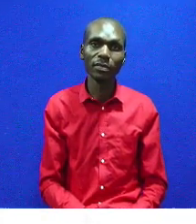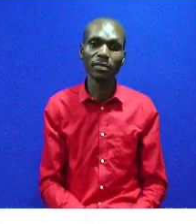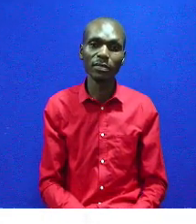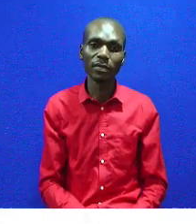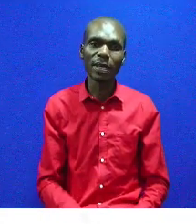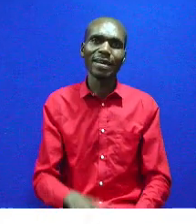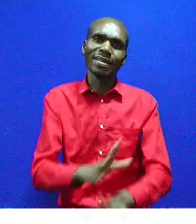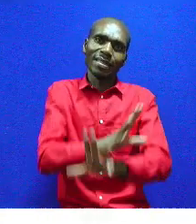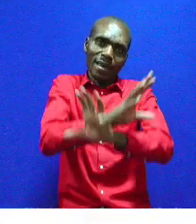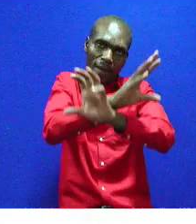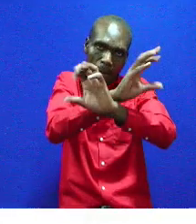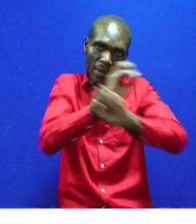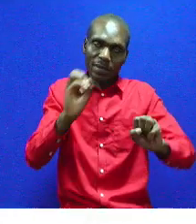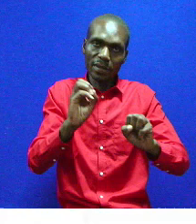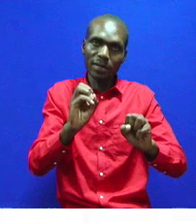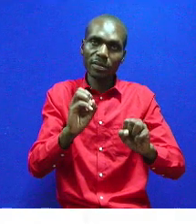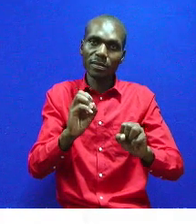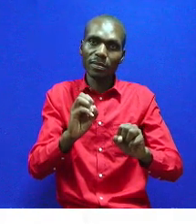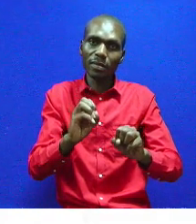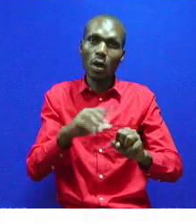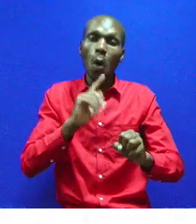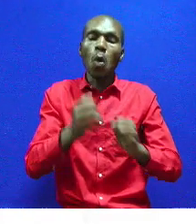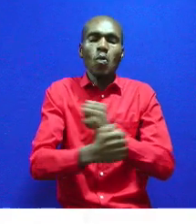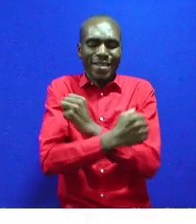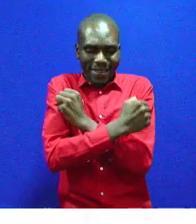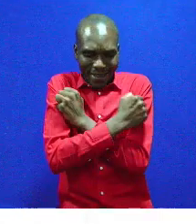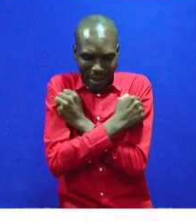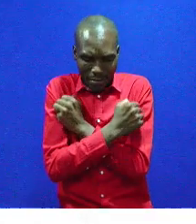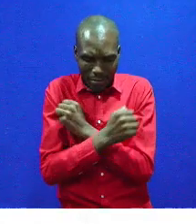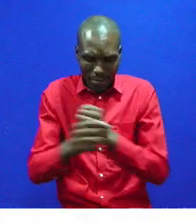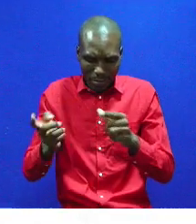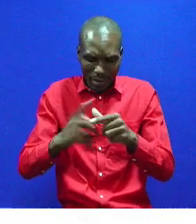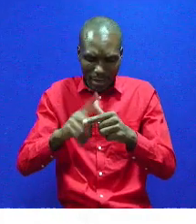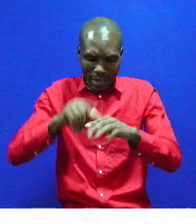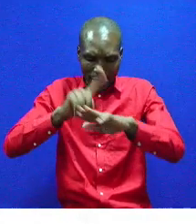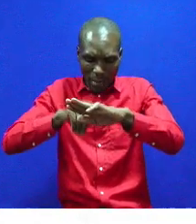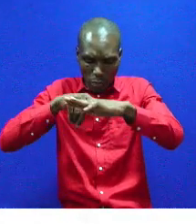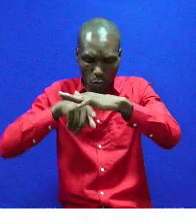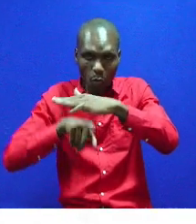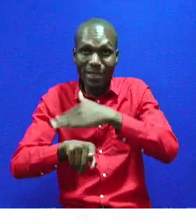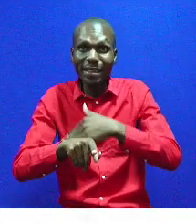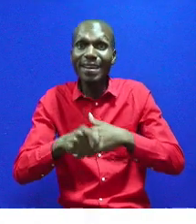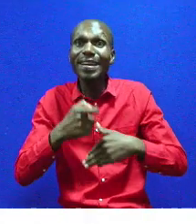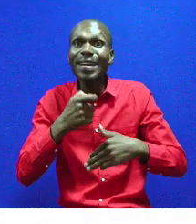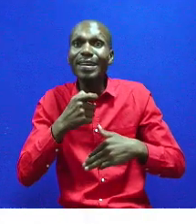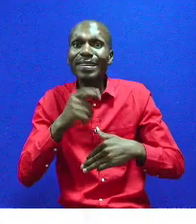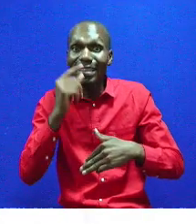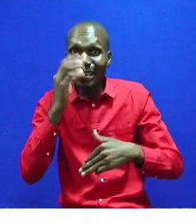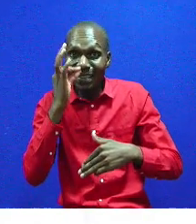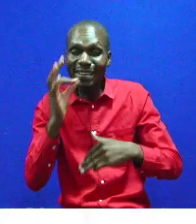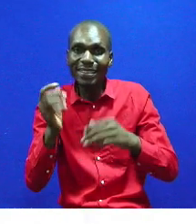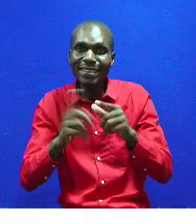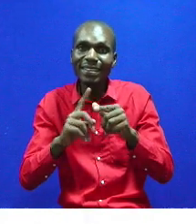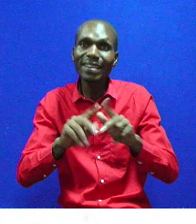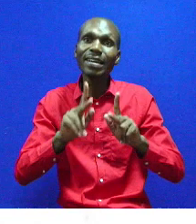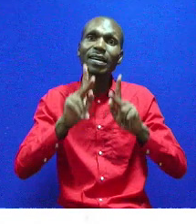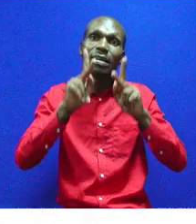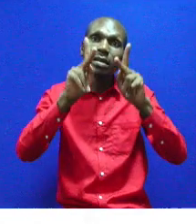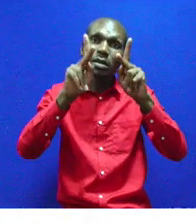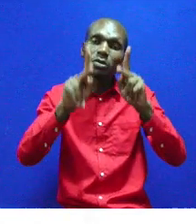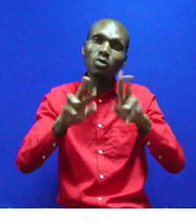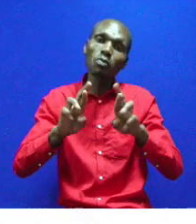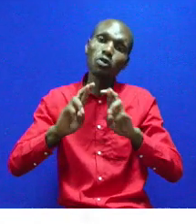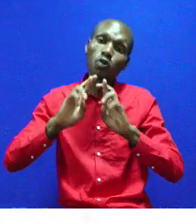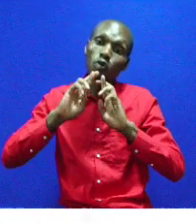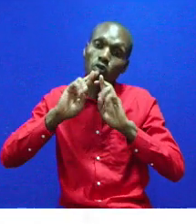Rais wetu mpendwa ulipoenda Nyeri na pia ulipokuja Kisumu pia ulisema ya